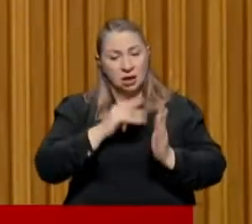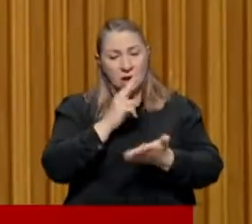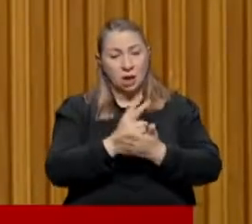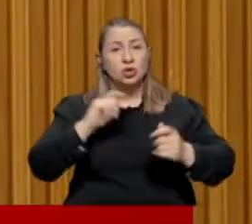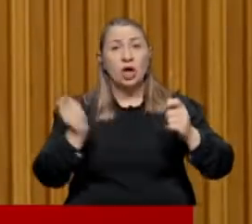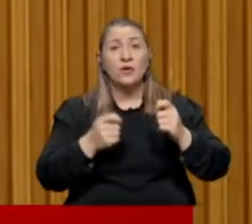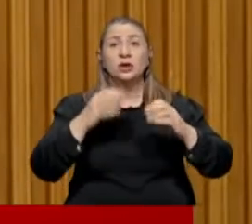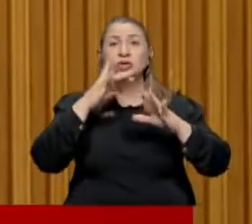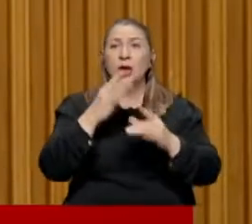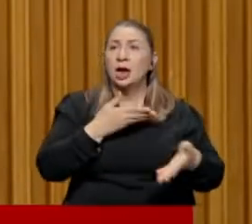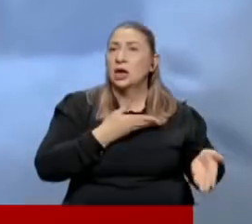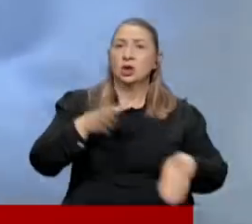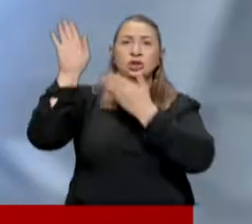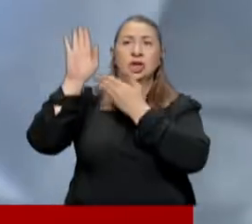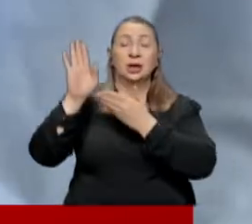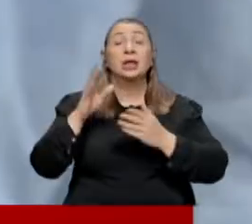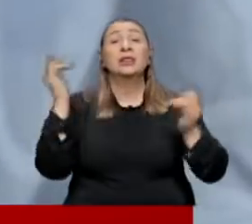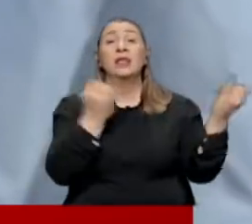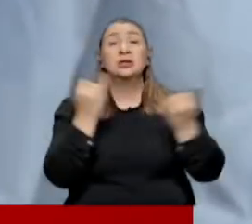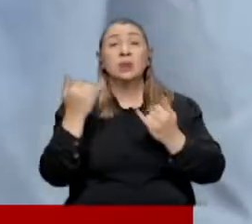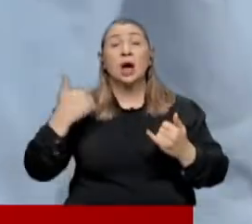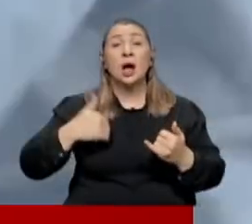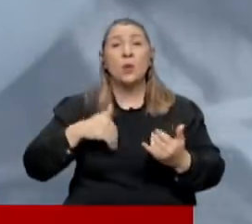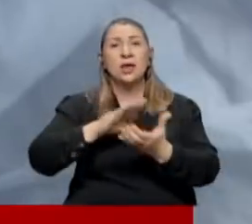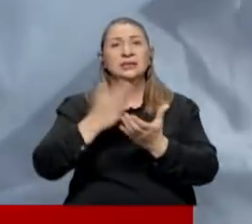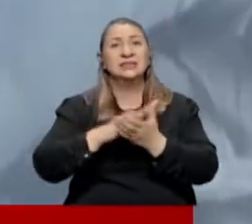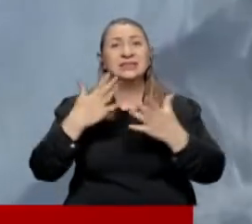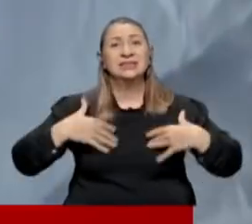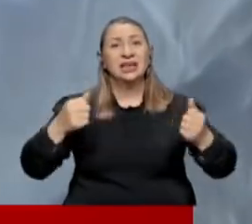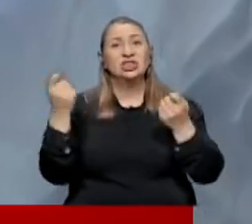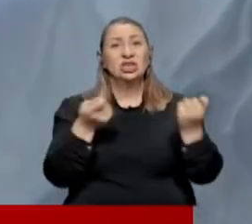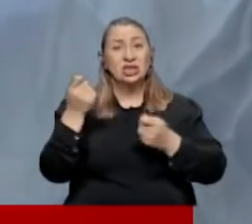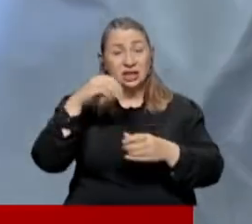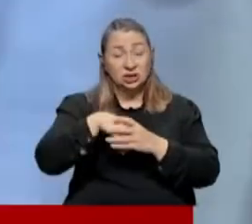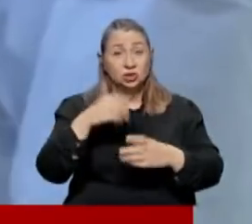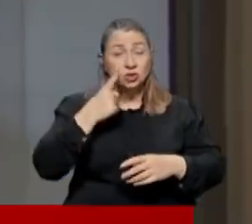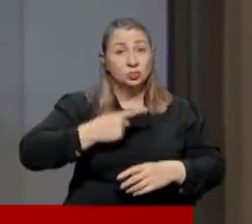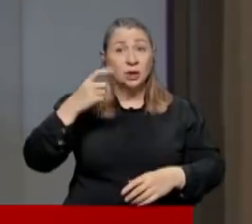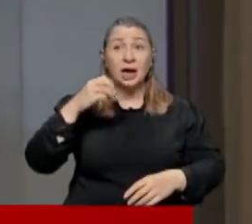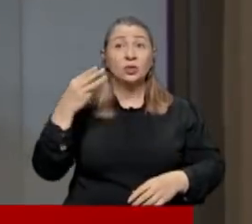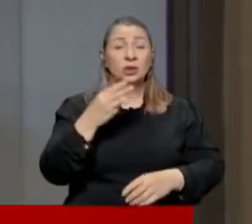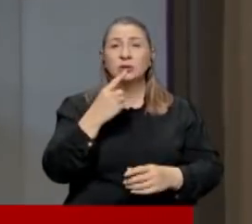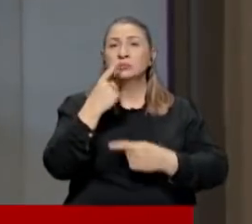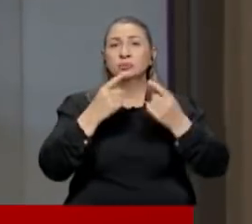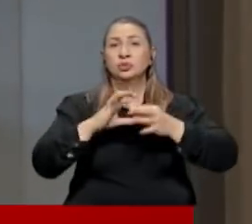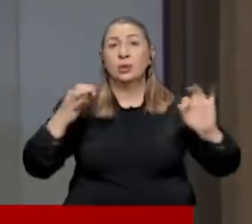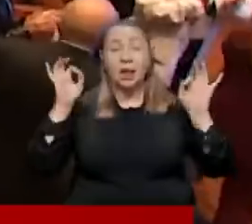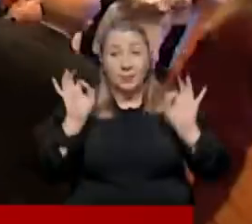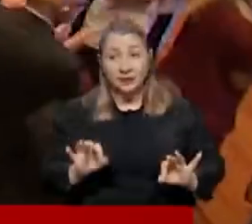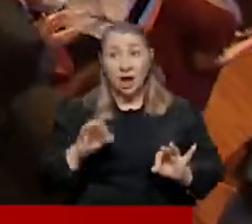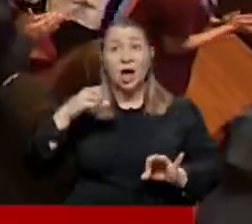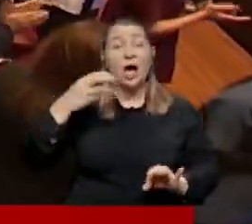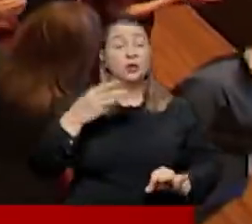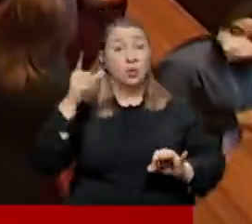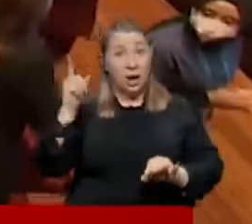davulla zurnayla göndereceğiz tartışma Kamu kurumlarından istifa eden sağlık çalışanları için Cumhurbaşkanı kurduğu cümlelerle başladı